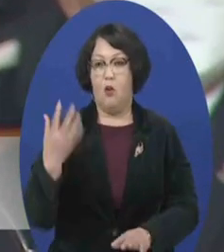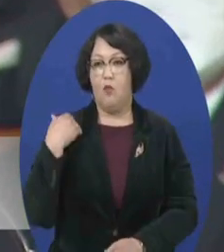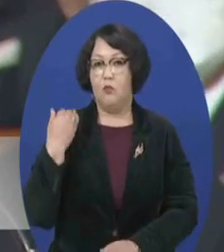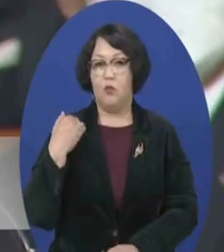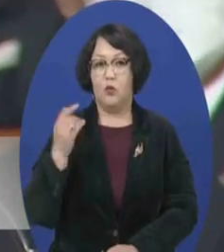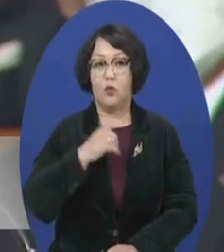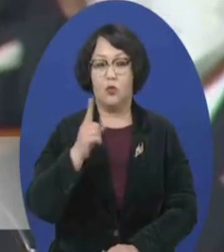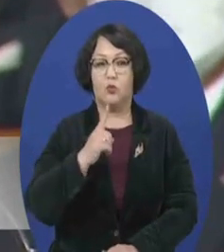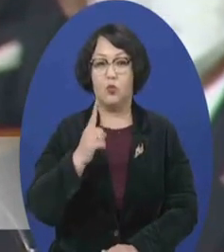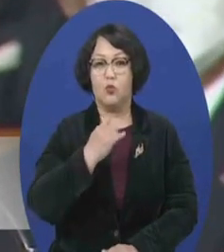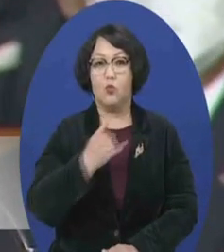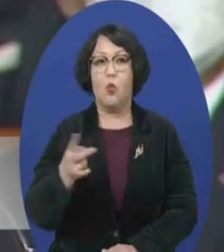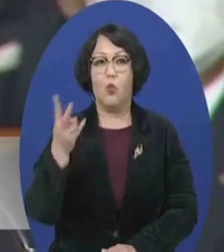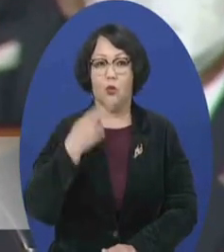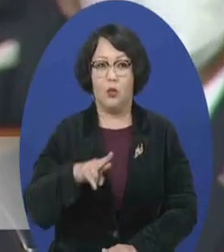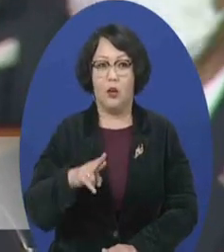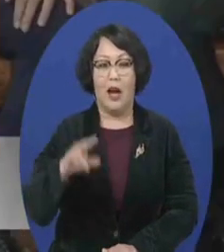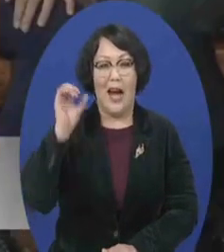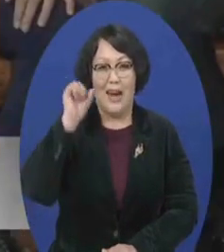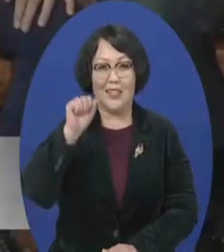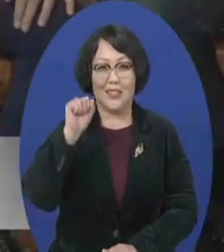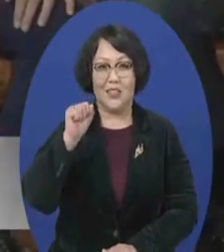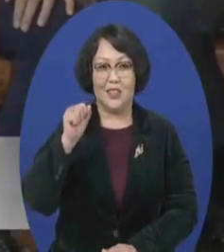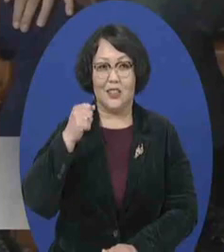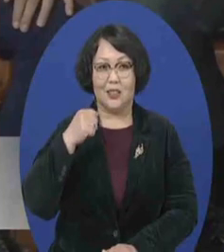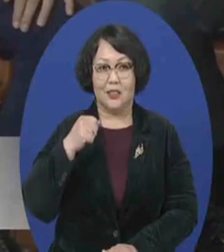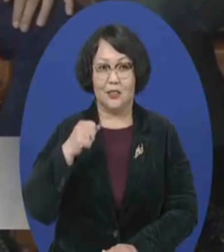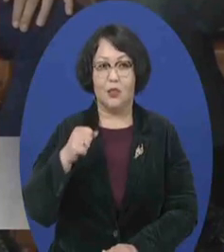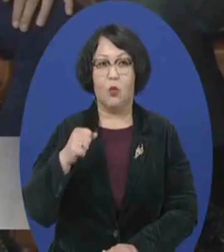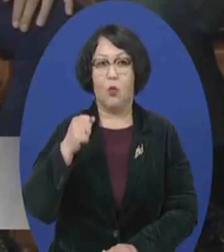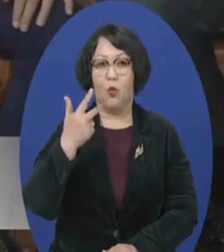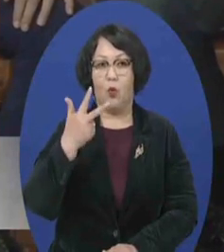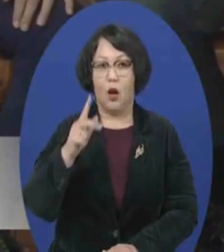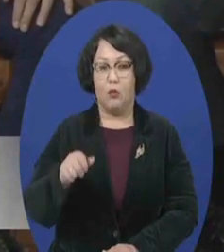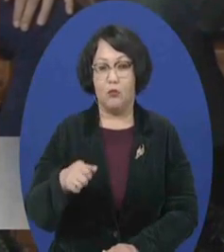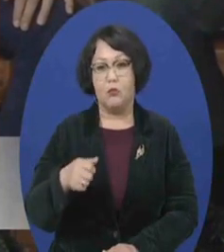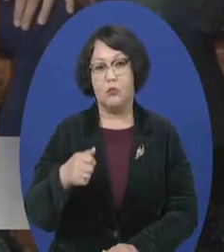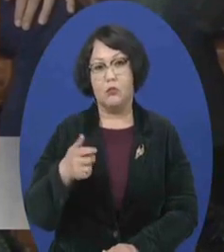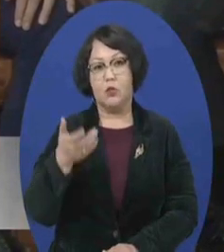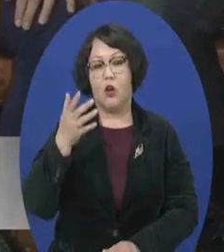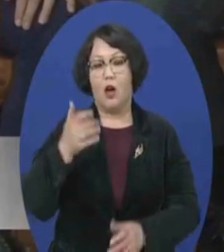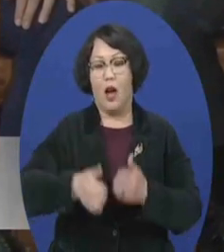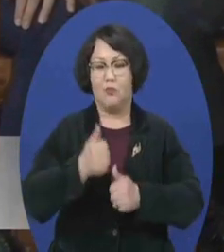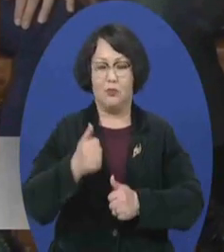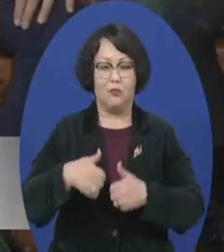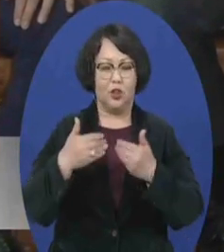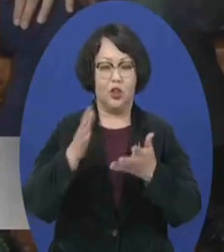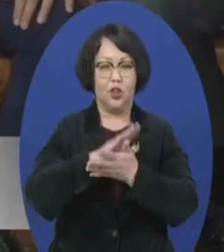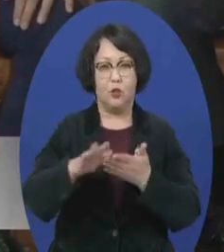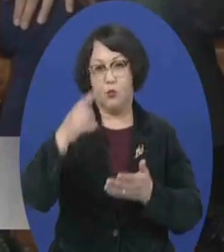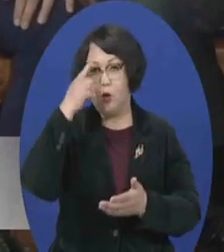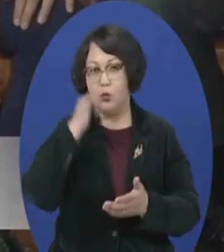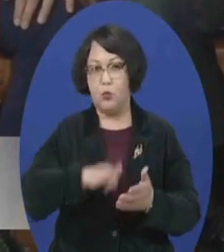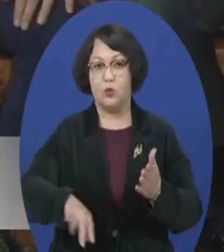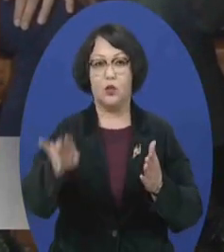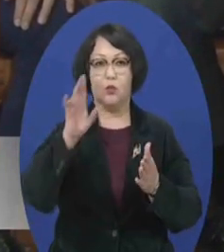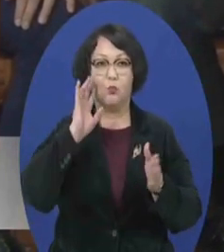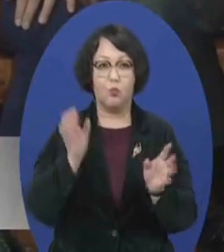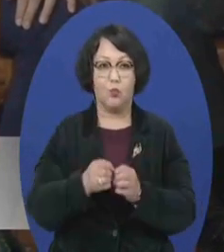Өнгөрсөн 100 орчлын 3.1 олд амжилтыг баттгаж шин 100 цэргэн мандсан шин Монголыг